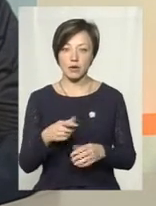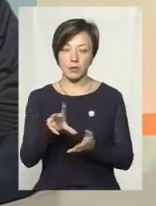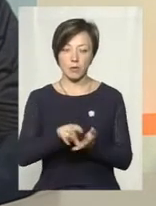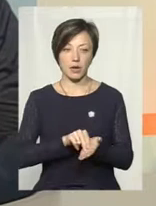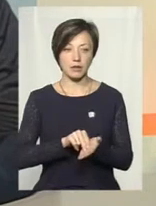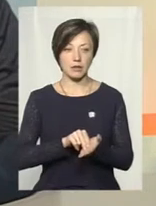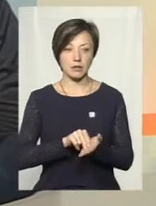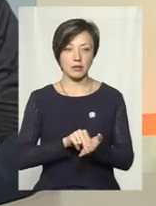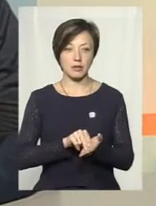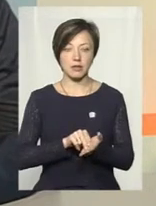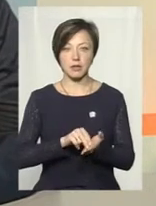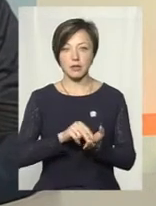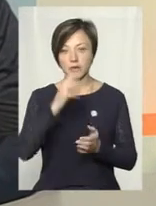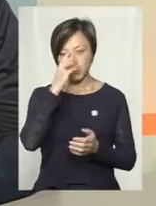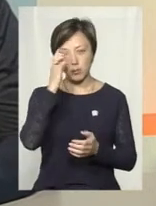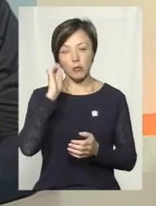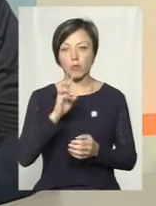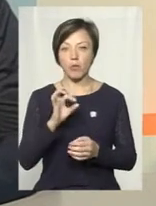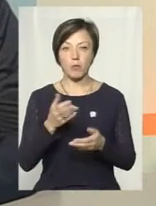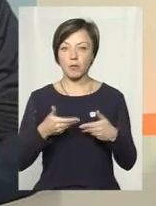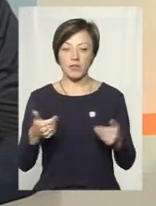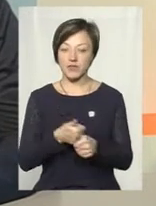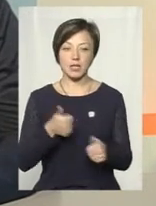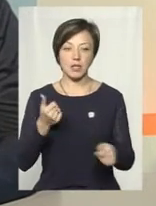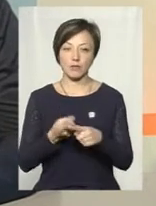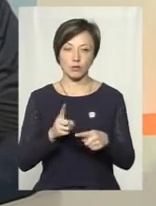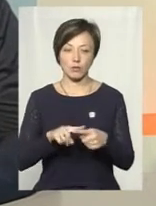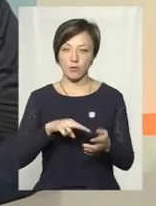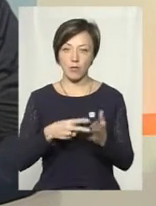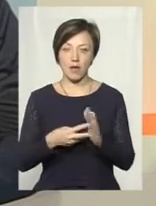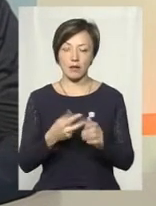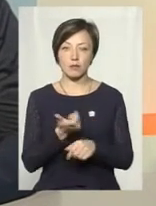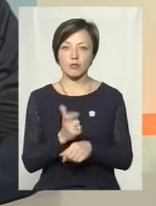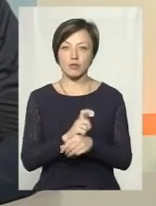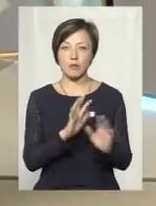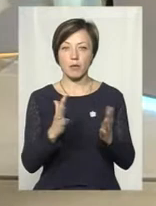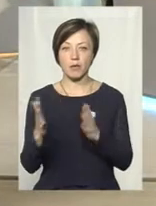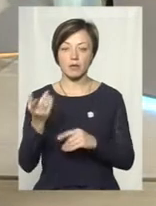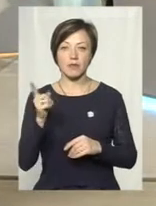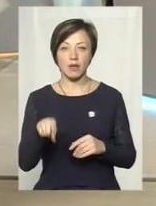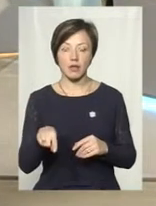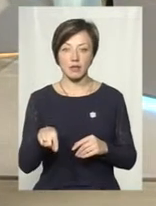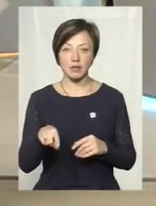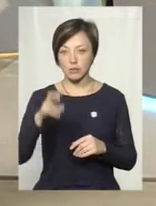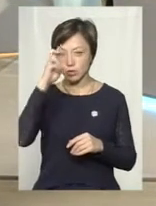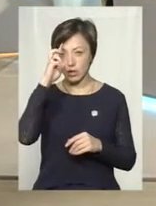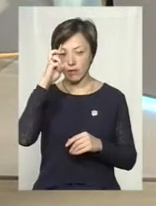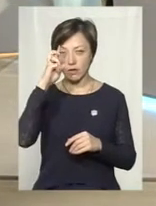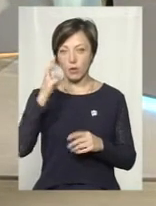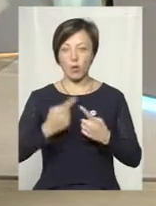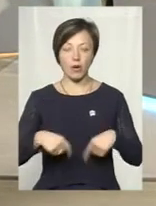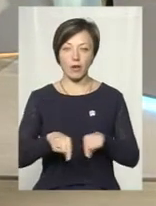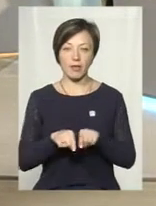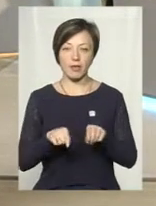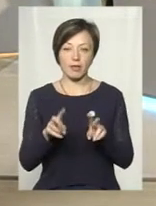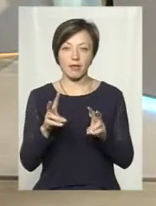приклад, тому що ми зовсім відстаємо в цьому форматі, і в більшості випадків навіть державні органи